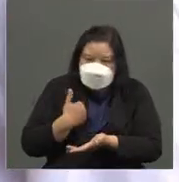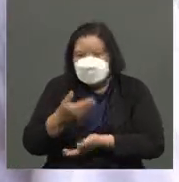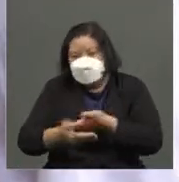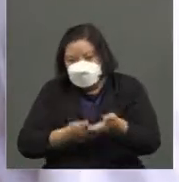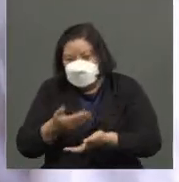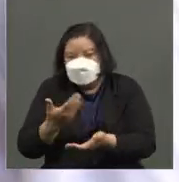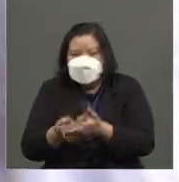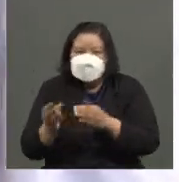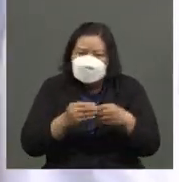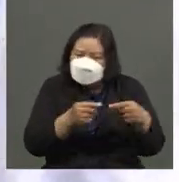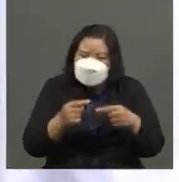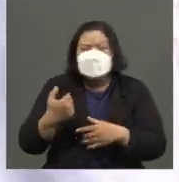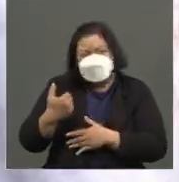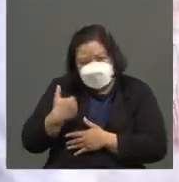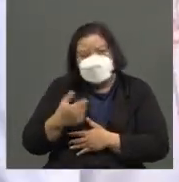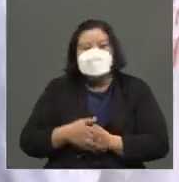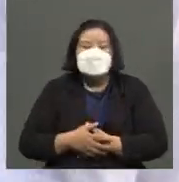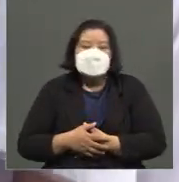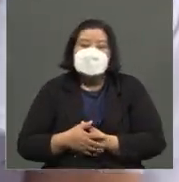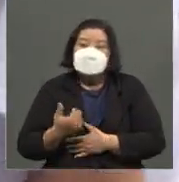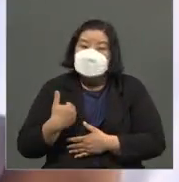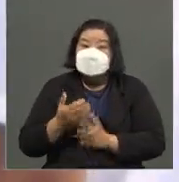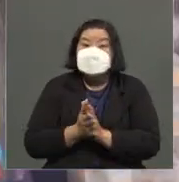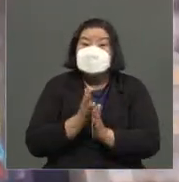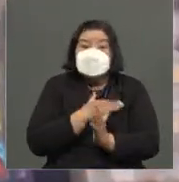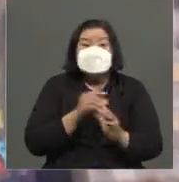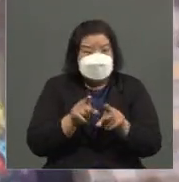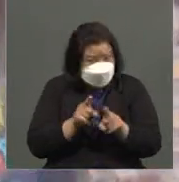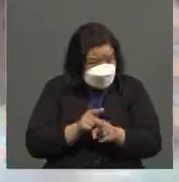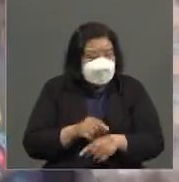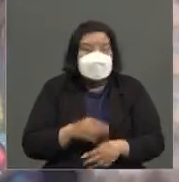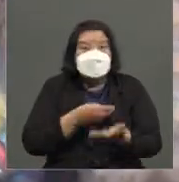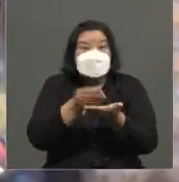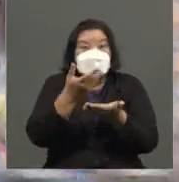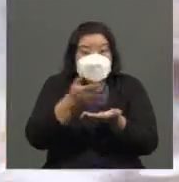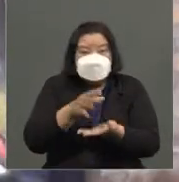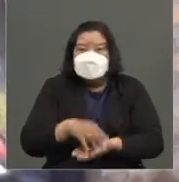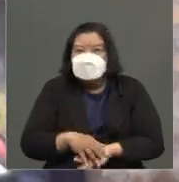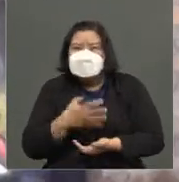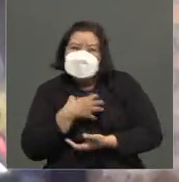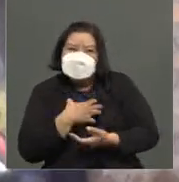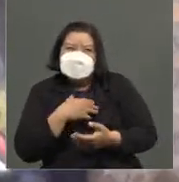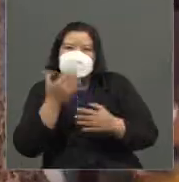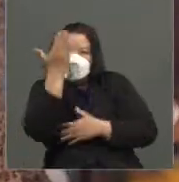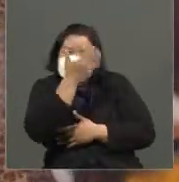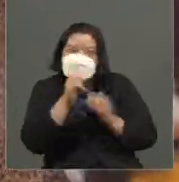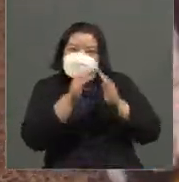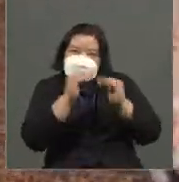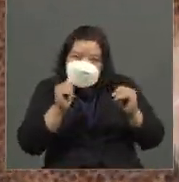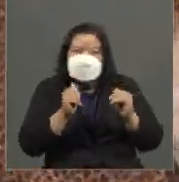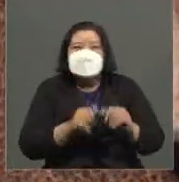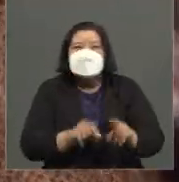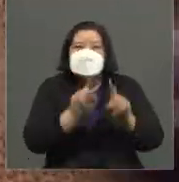เที่ยวตามต่างอำเภอรวมทั้งก็มีพระสงฆ์ครับมาเลือกซื้อไปทำบุญแล้วก็นำโคมไปประดับตกแต่งวัดวาอารามรับ